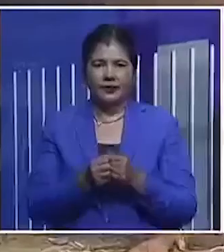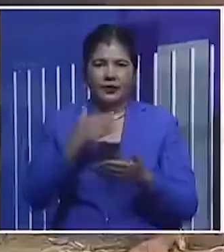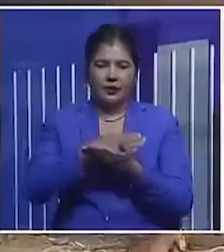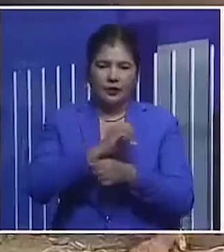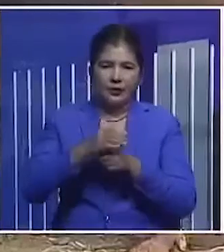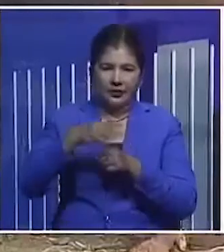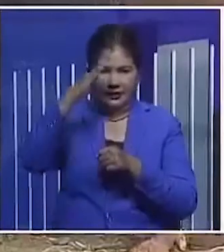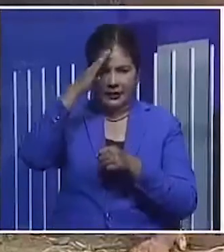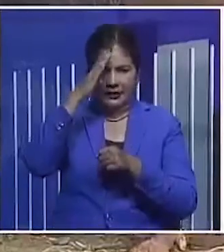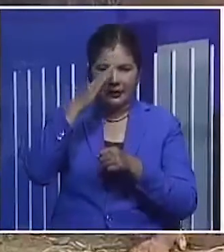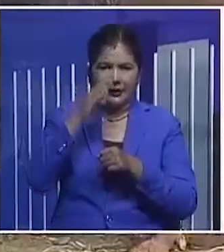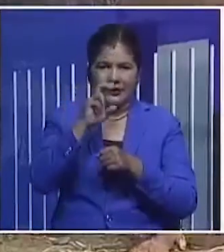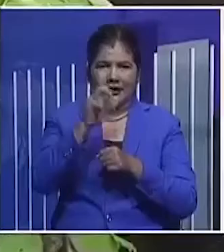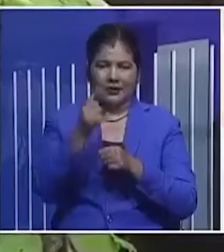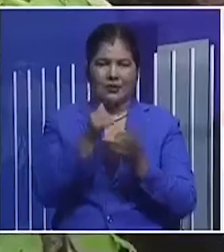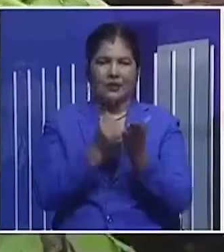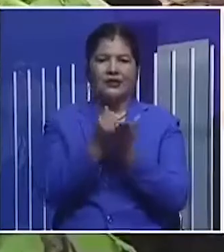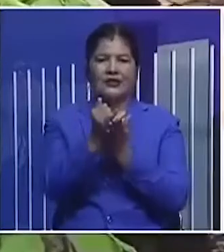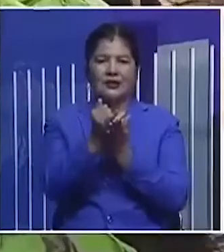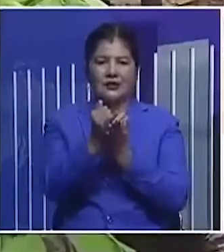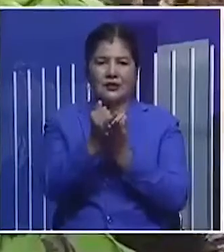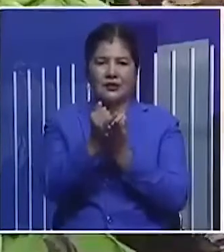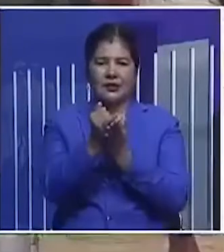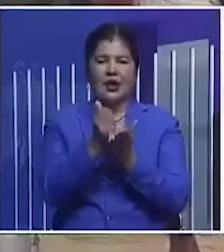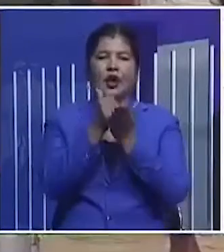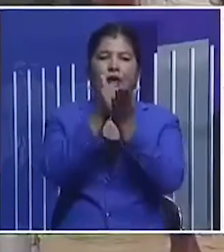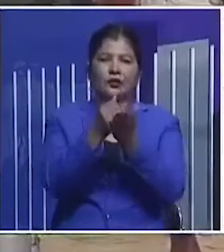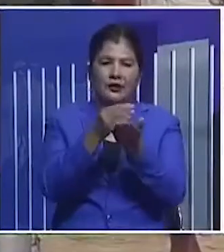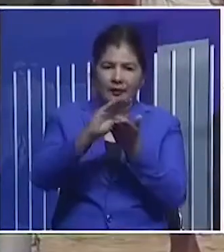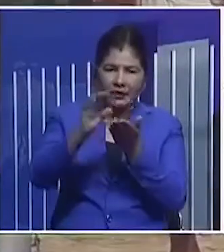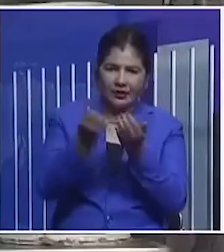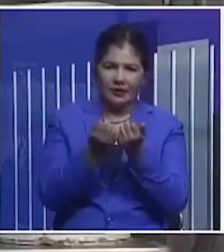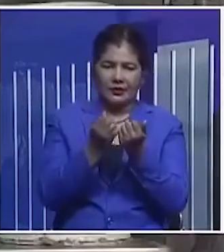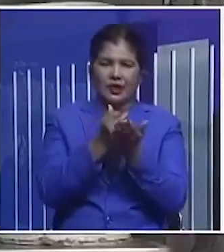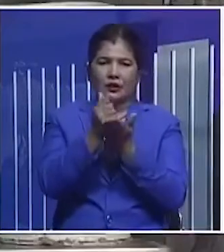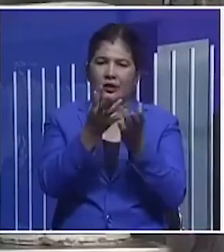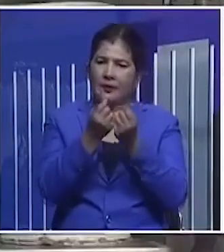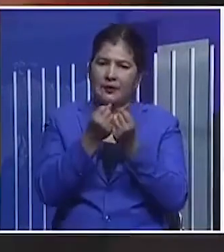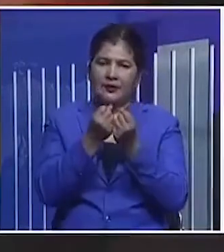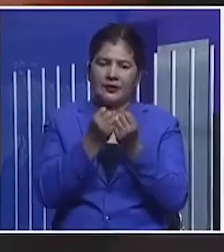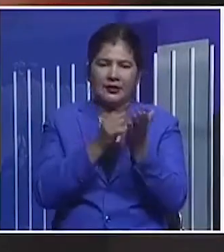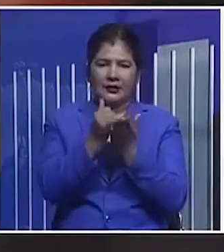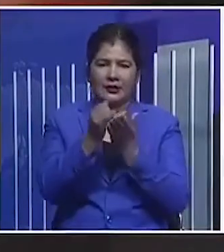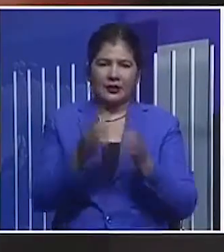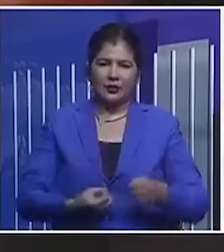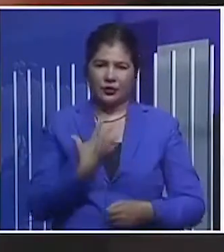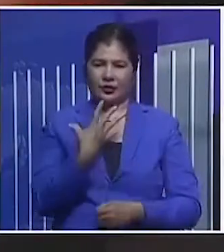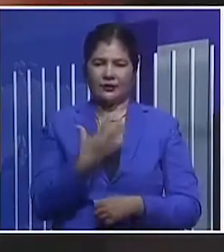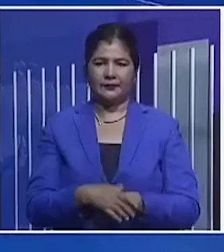लुम्बिनी प्रदेश सरकारद्वारा दाङका किसानलाई प्रतिफलमा आधारित अनुदान वितरण, अनुदान पाएपछि किसानहरू उत्साहित।